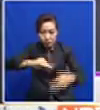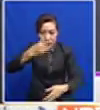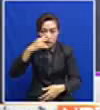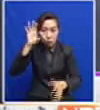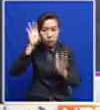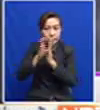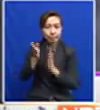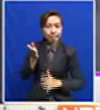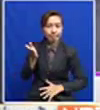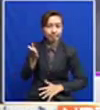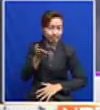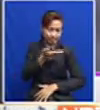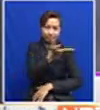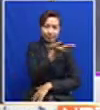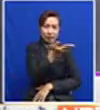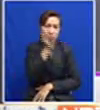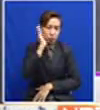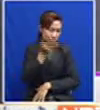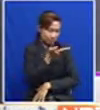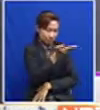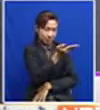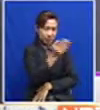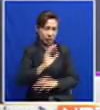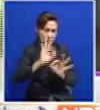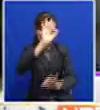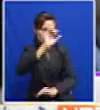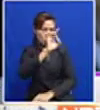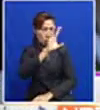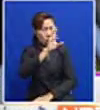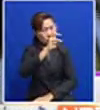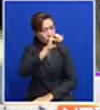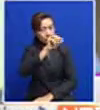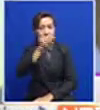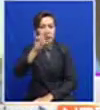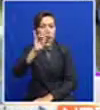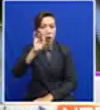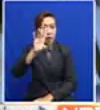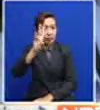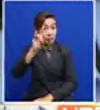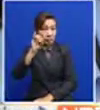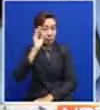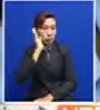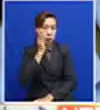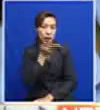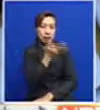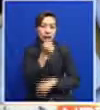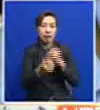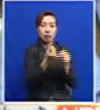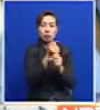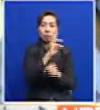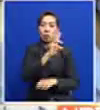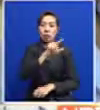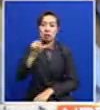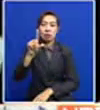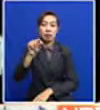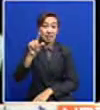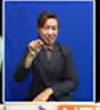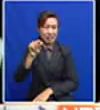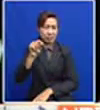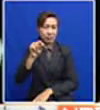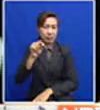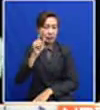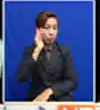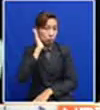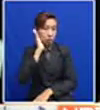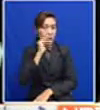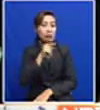ค่ะผมสั้นรูปร่างผอมสูงประมาณ 160-70 ซมอายุระหว่าง 16-20 ปีคนร้ายเนี่ยเดิน